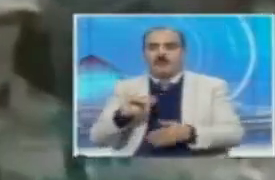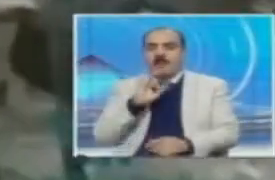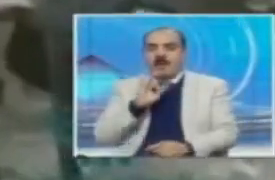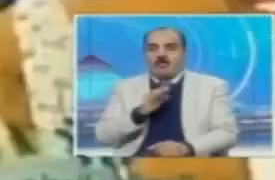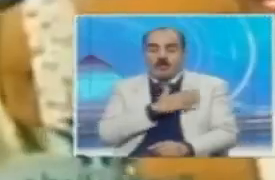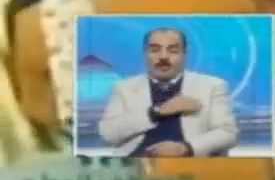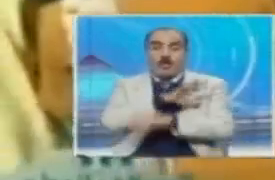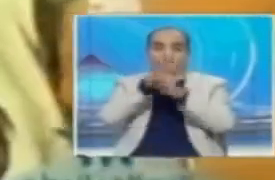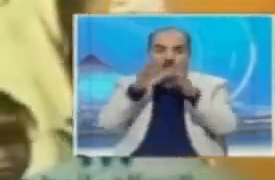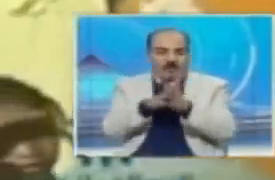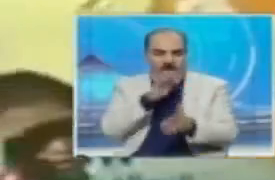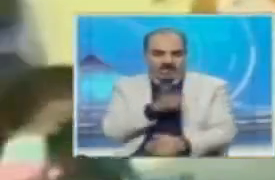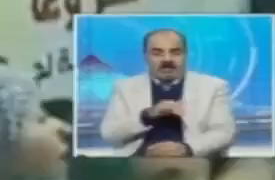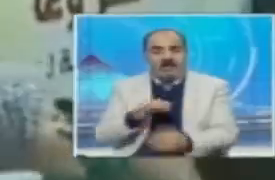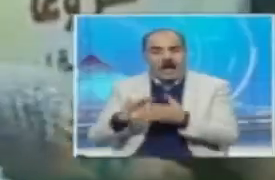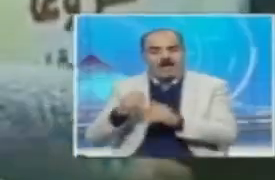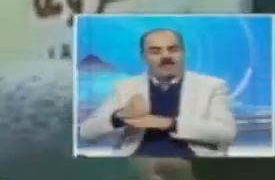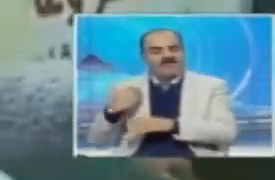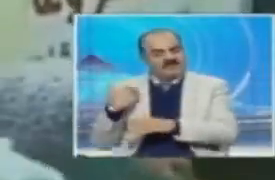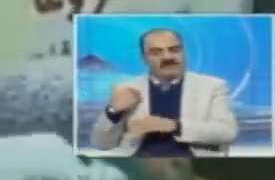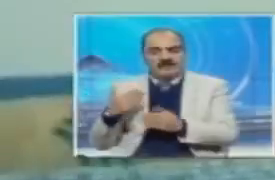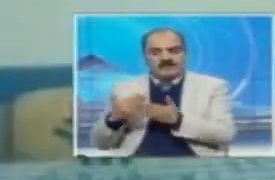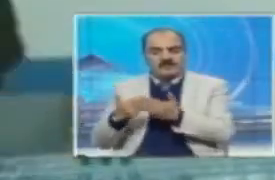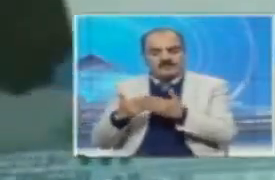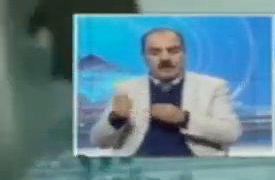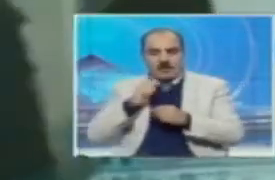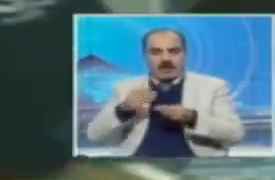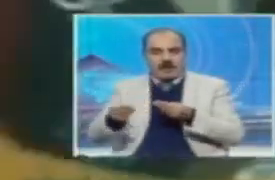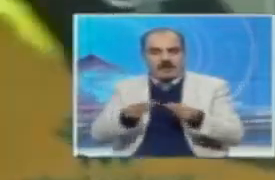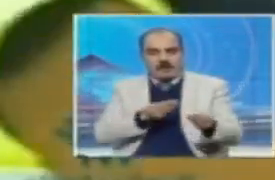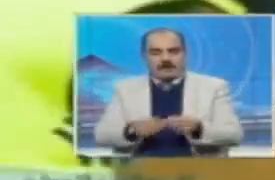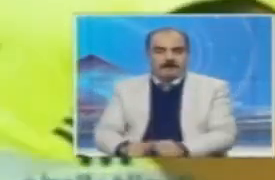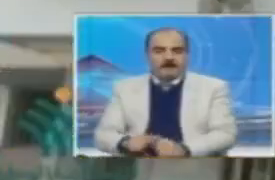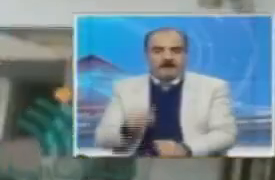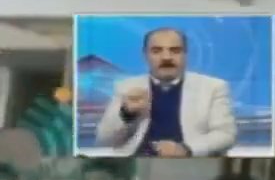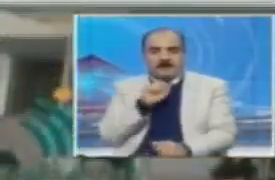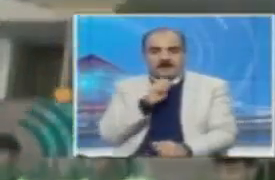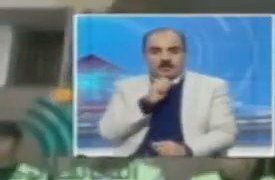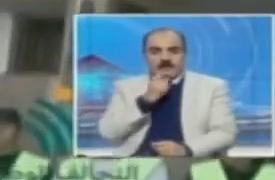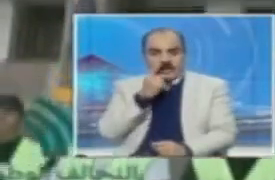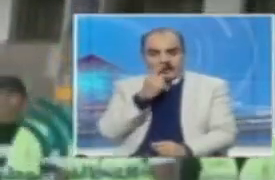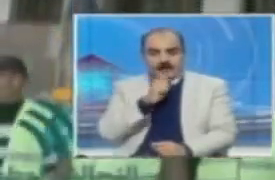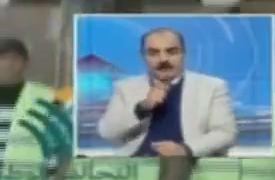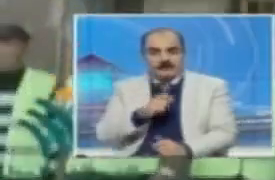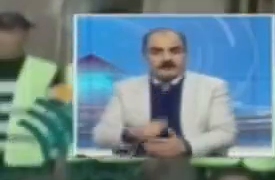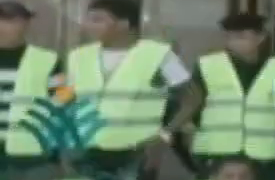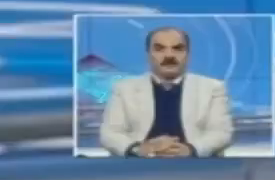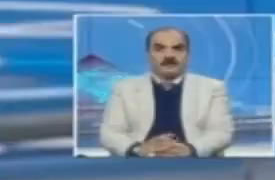لدعم المواطنين الأولى بالرعاية بكل المحافظات. سوزان مصطفى، التلفزيون